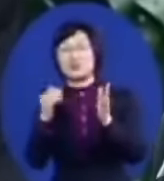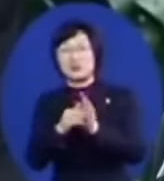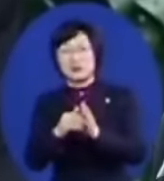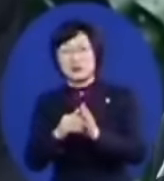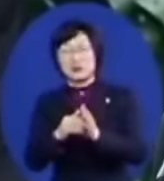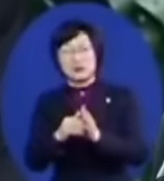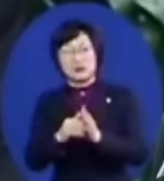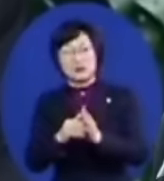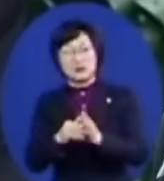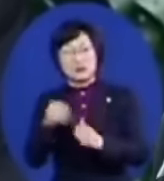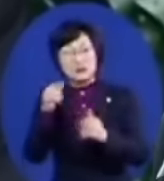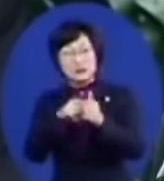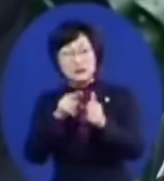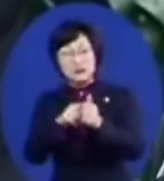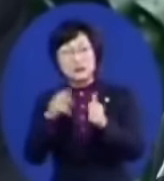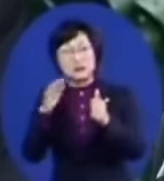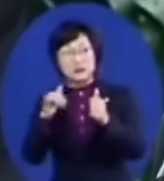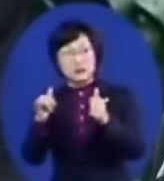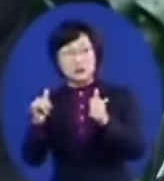이 사람은